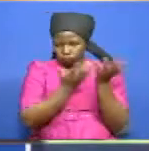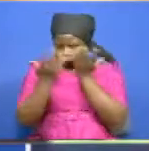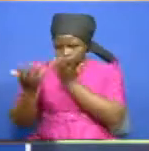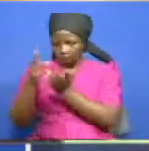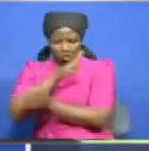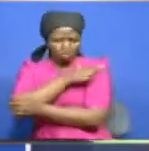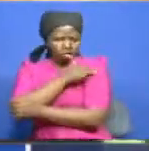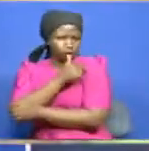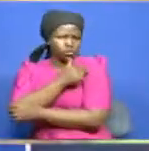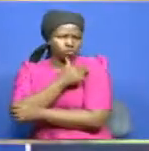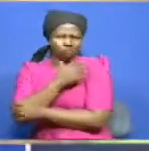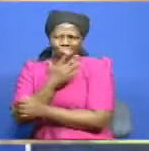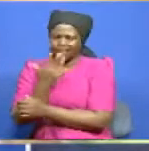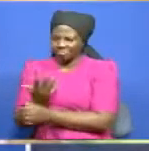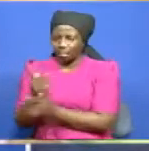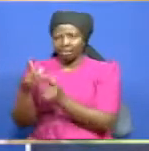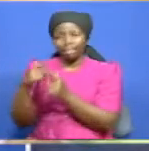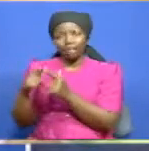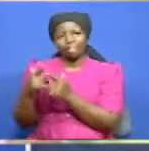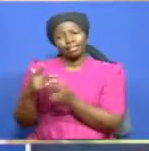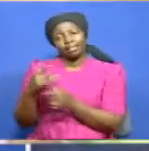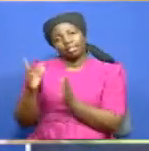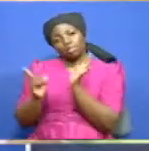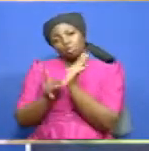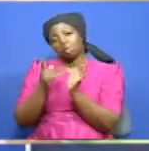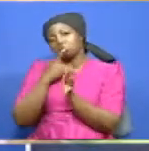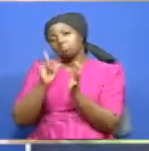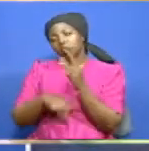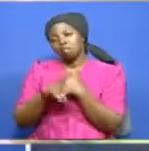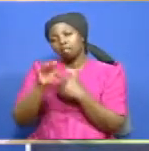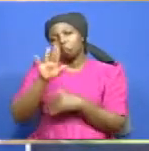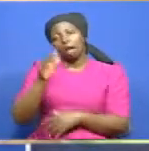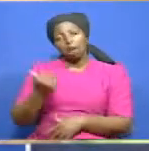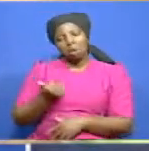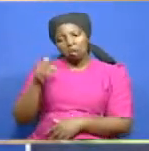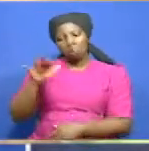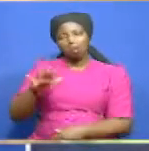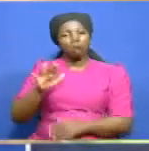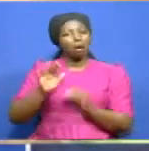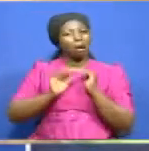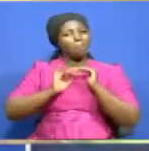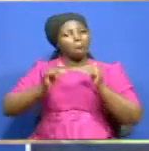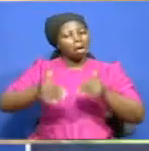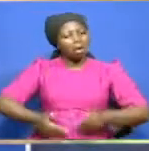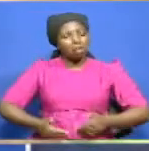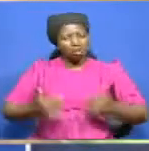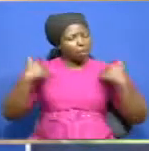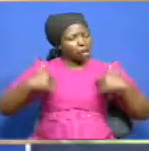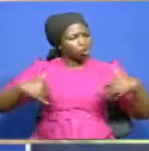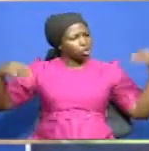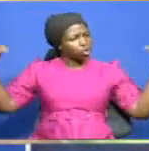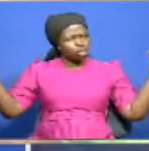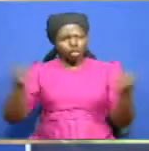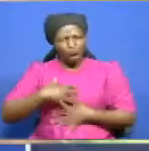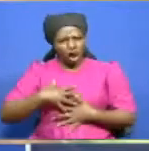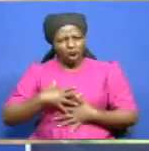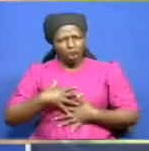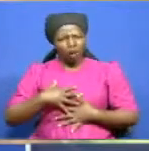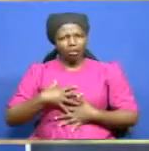kaniambia, mtoto yako, kuna mimba. Kwa hini nilistuka.